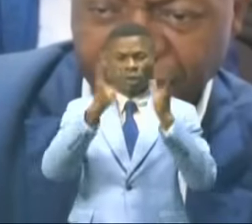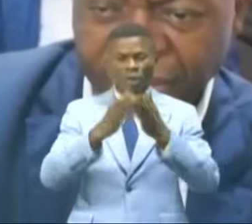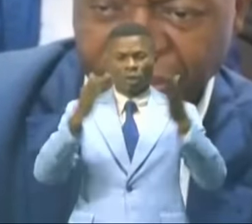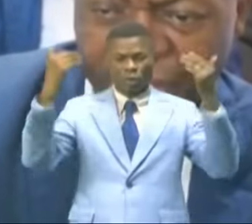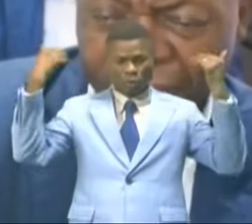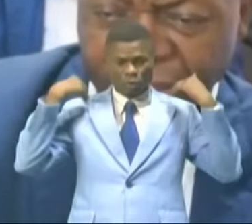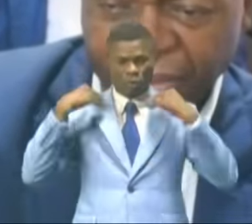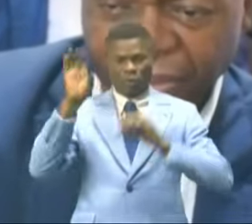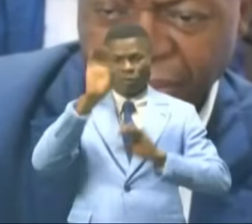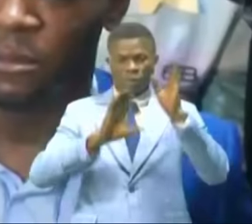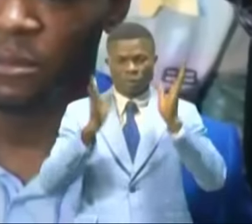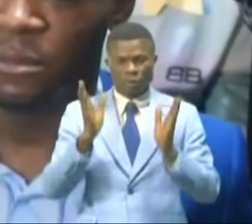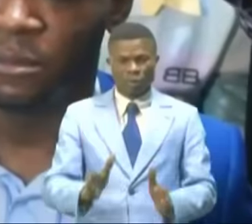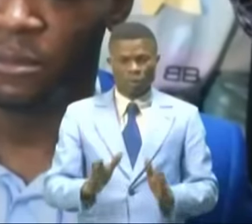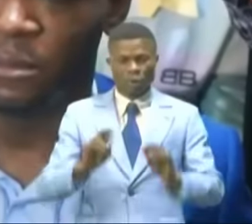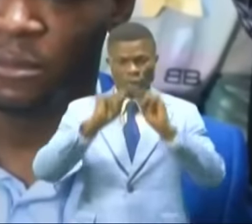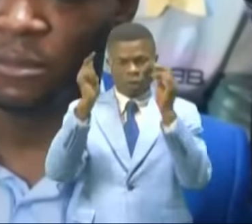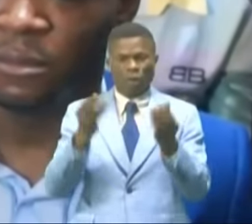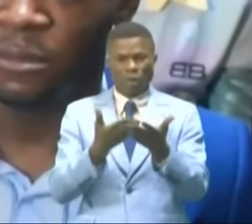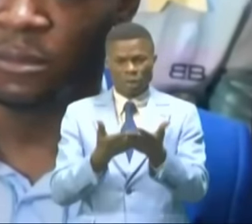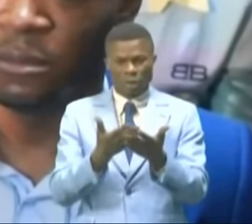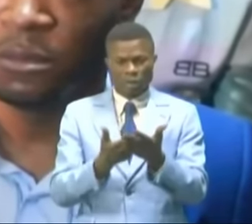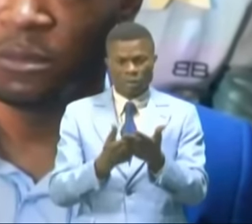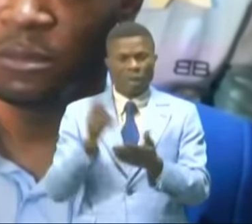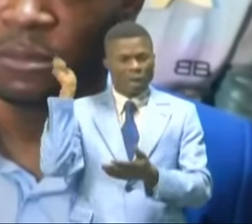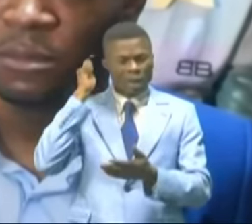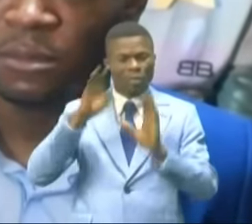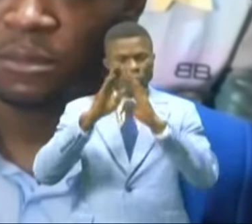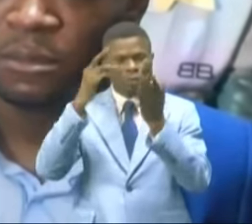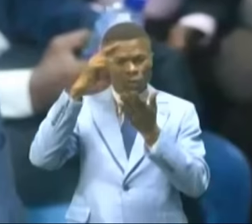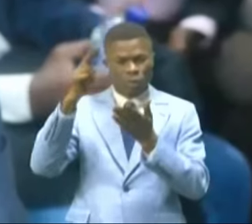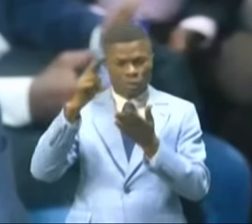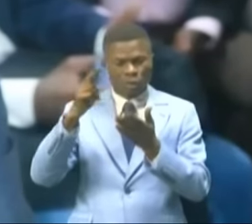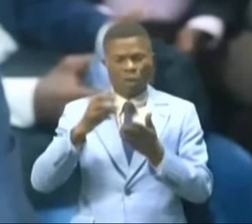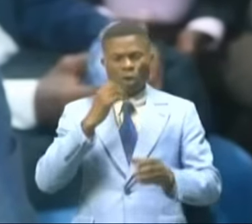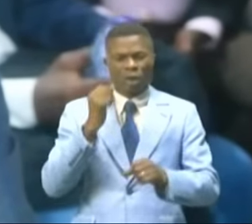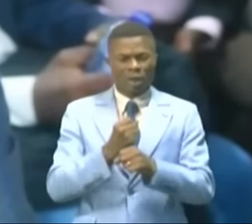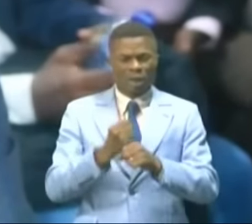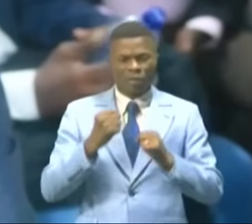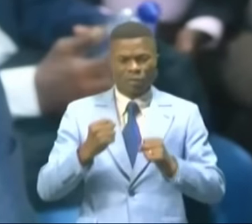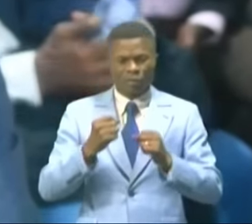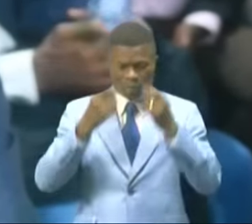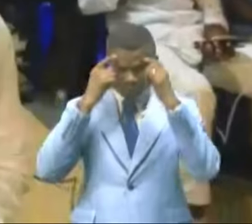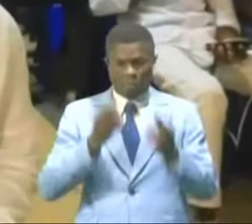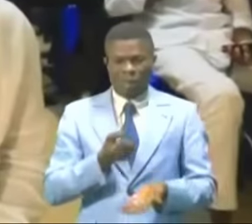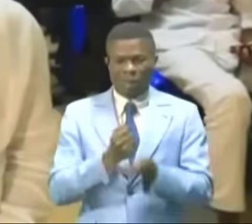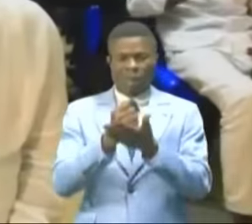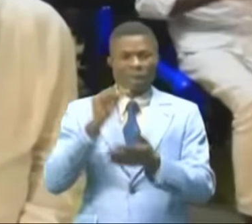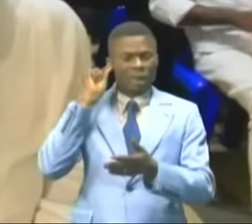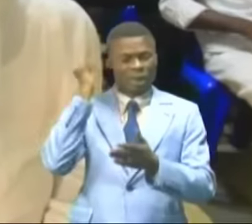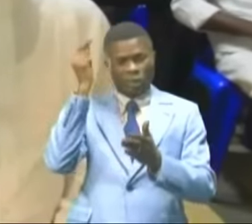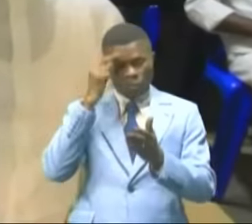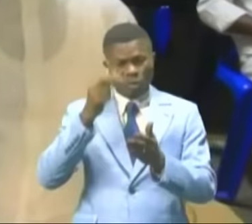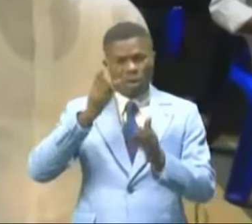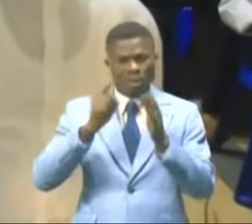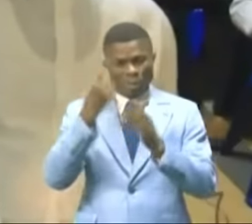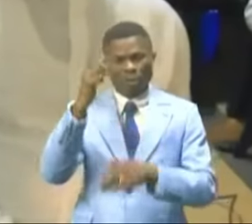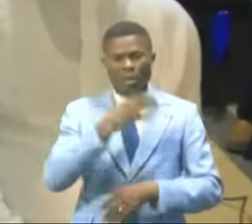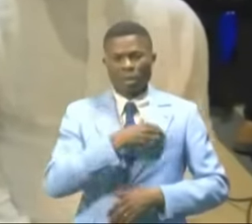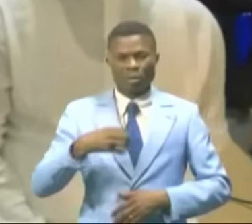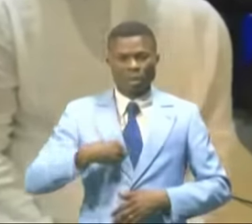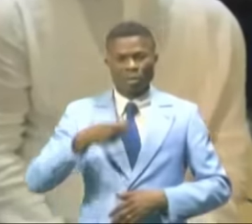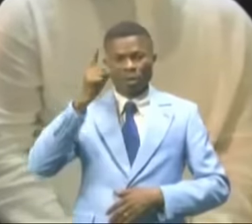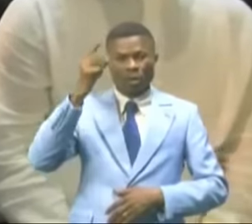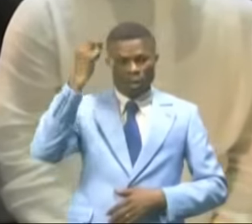élites scientifiques de cette structure s'activent avec détermination d'aider le gouvernement de la toute première femme, première